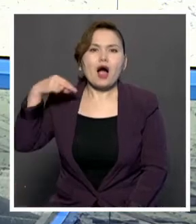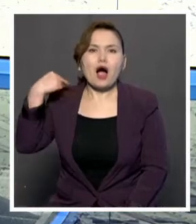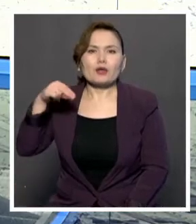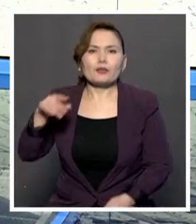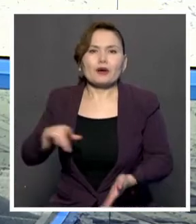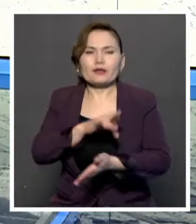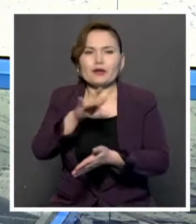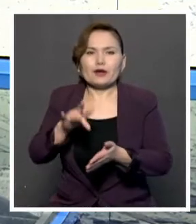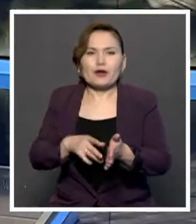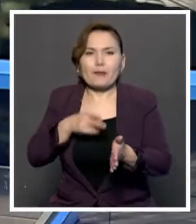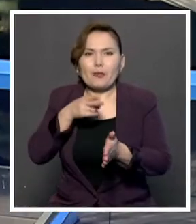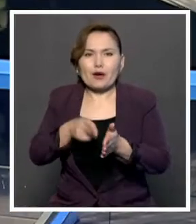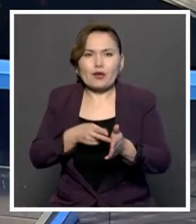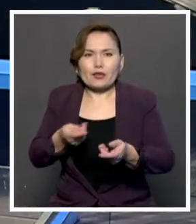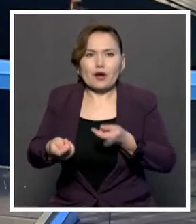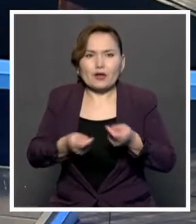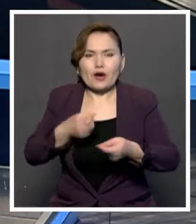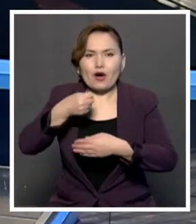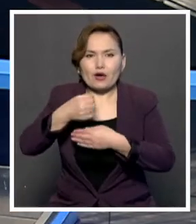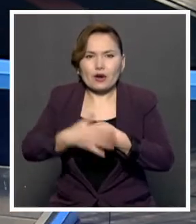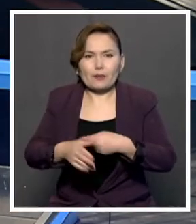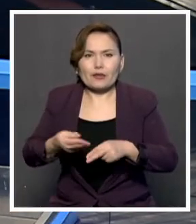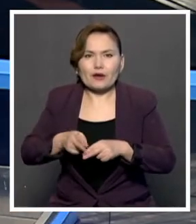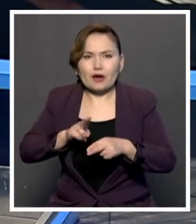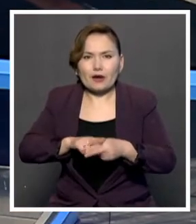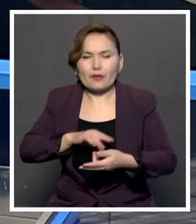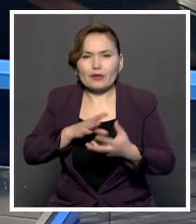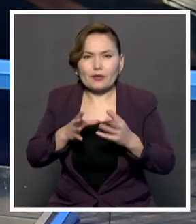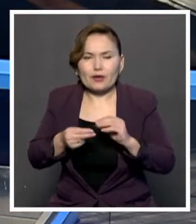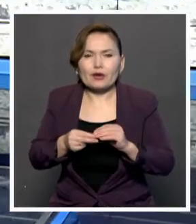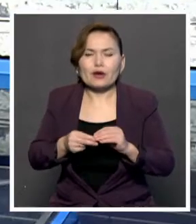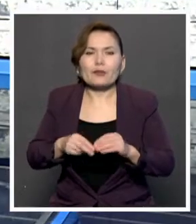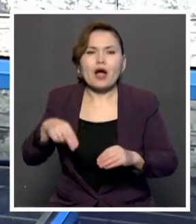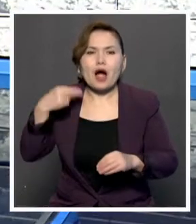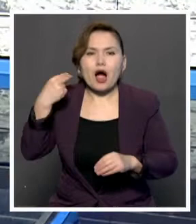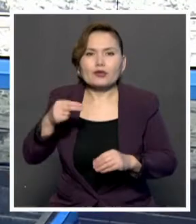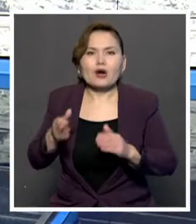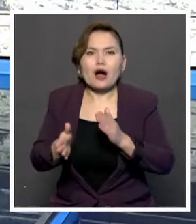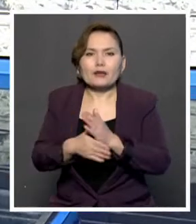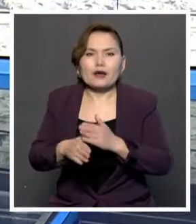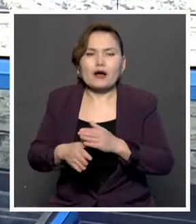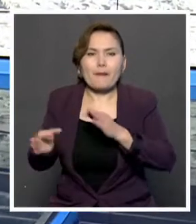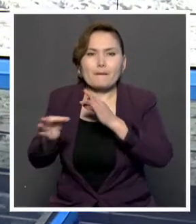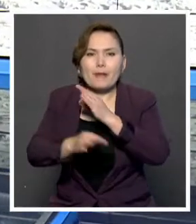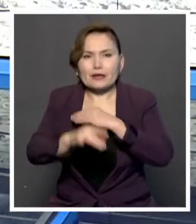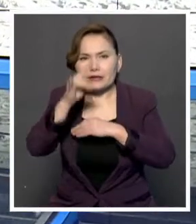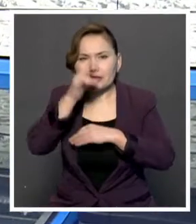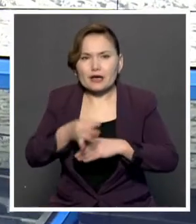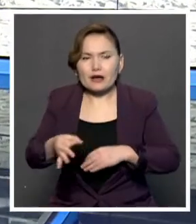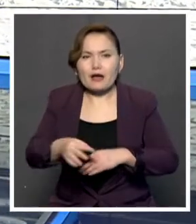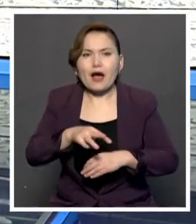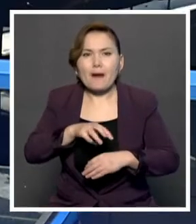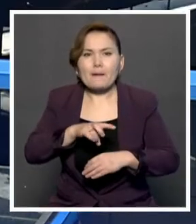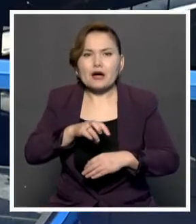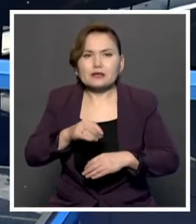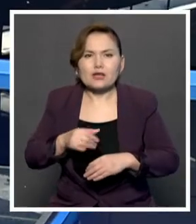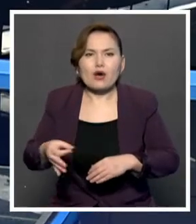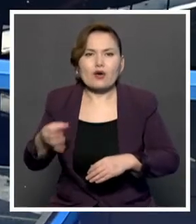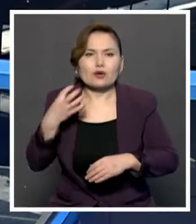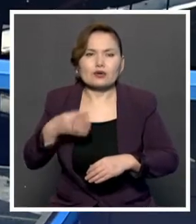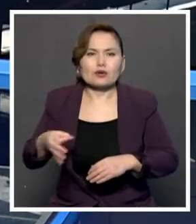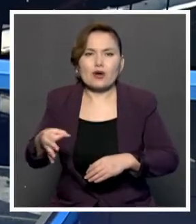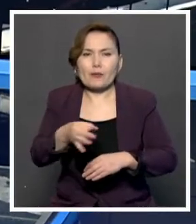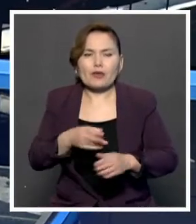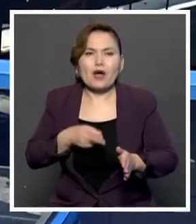Жалтар Ақтөбедегі поездарды басқару орталығында цифрлық трансформация арқылы Ақтөбе, Атырау, Батыс Қазақстан, Маңғыстау және Қызылорда